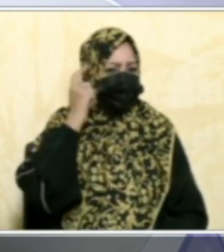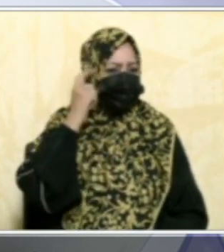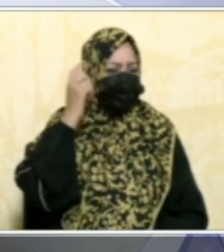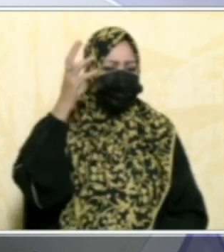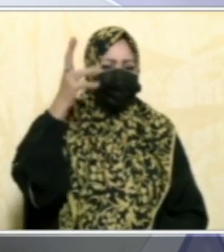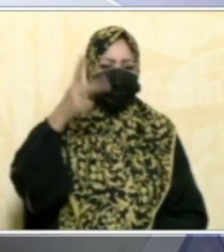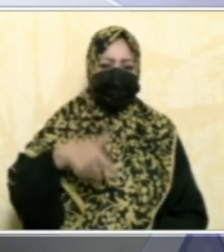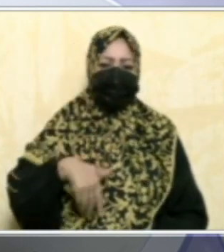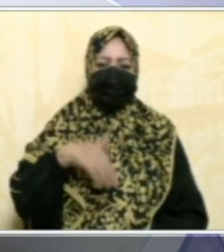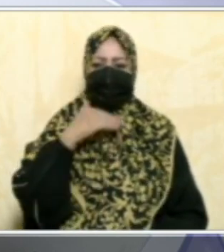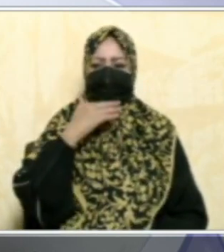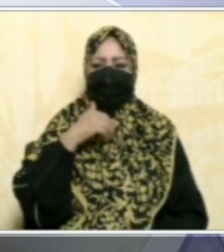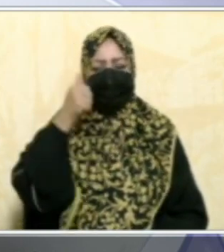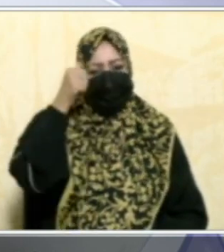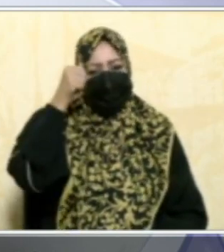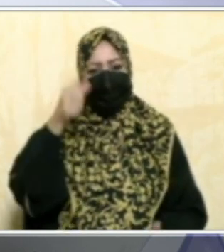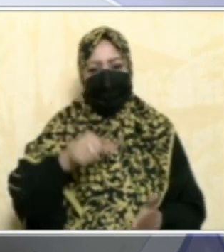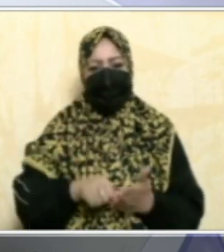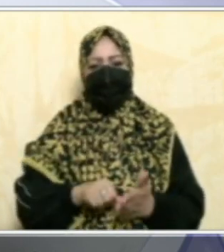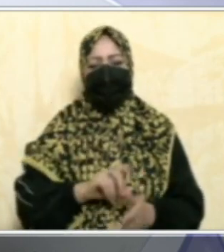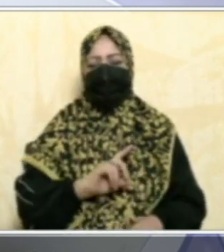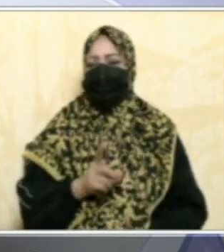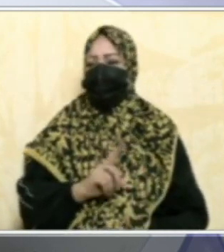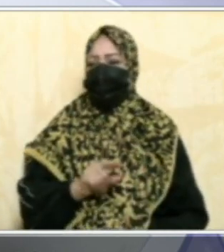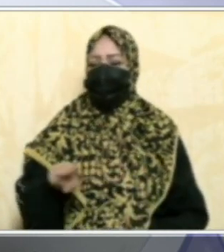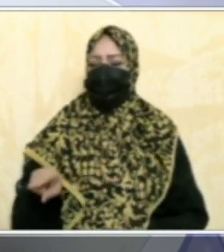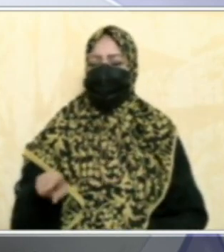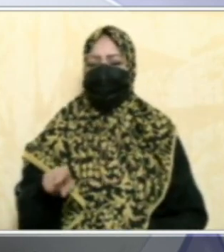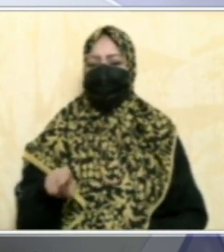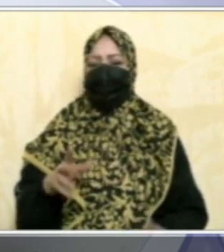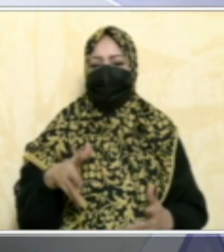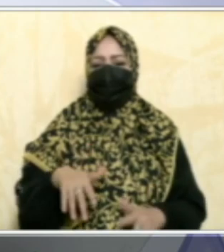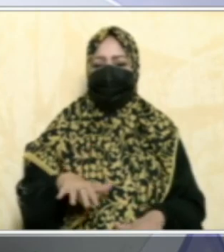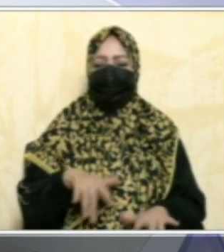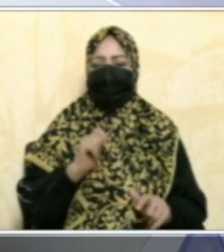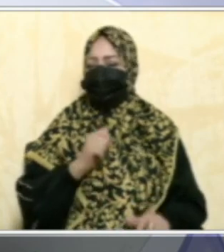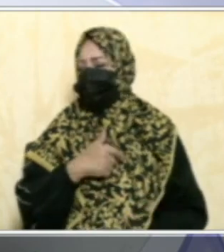يعني تركه يعني هكذا جهلا فيعني